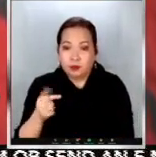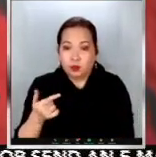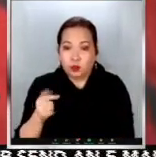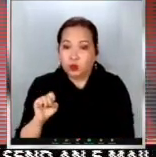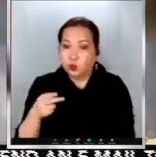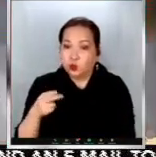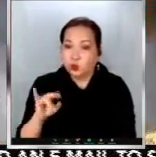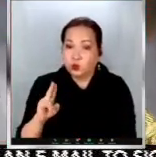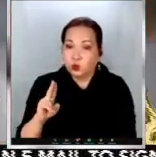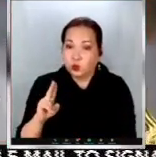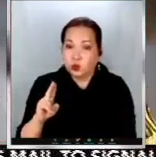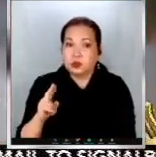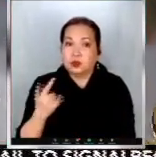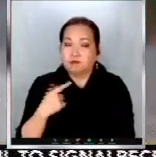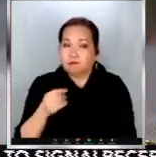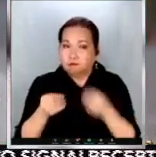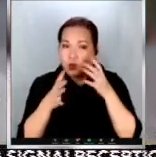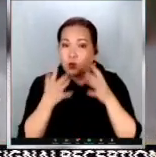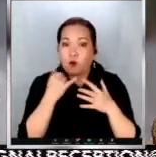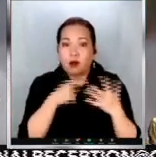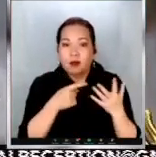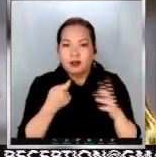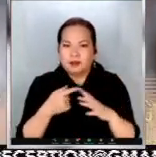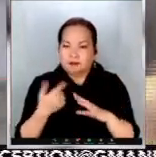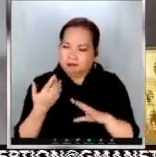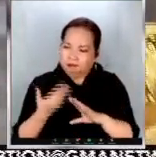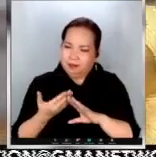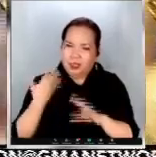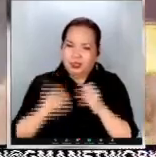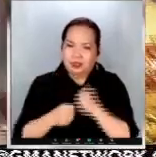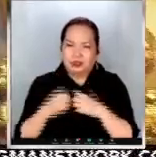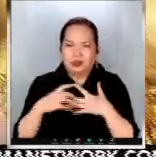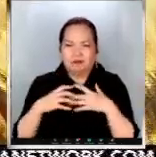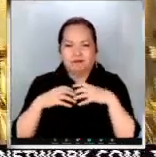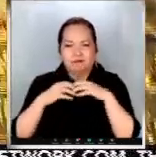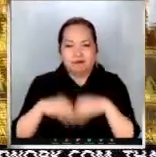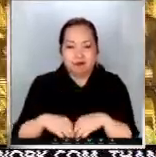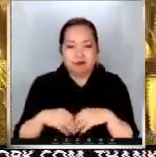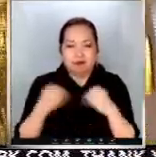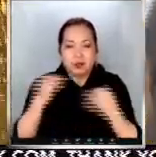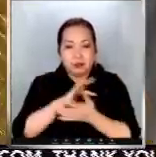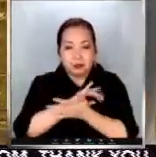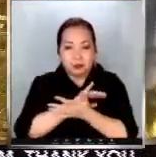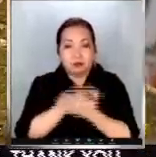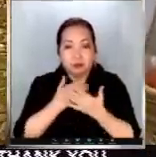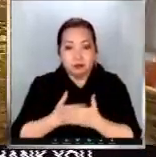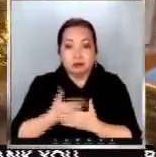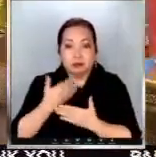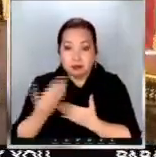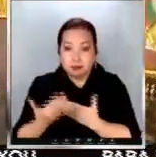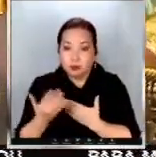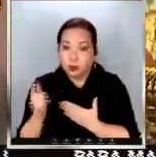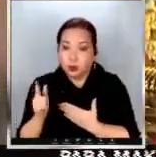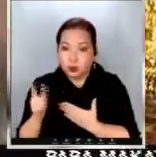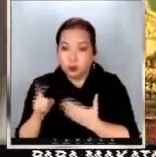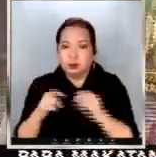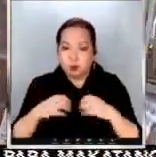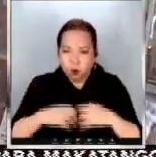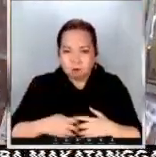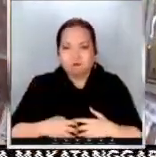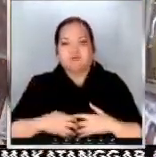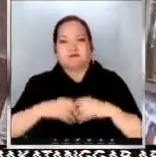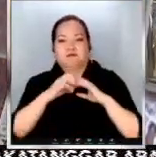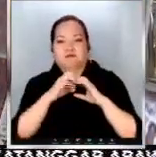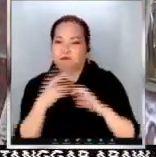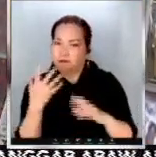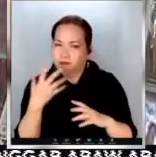nanggagaling tayo sa taong pinadapa ang karamihan sa atin ng COVID-19 pandemic. Very promising nga raw na maituturing ang papasok na taong 2021. So we